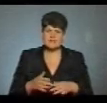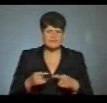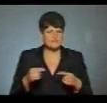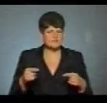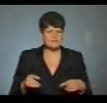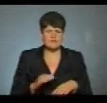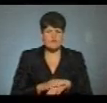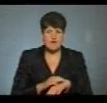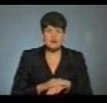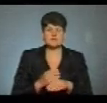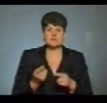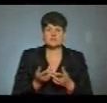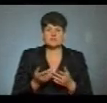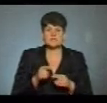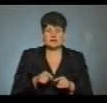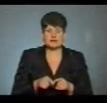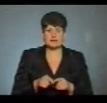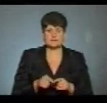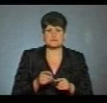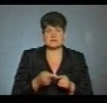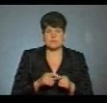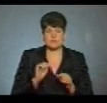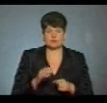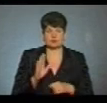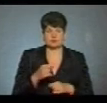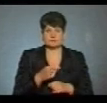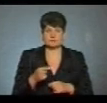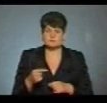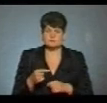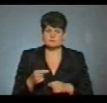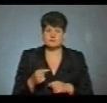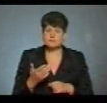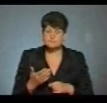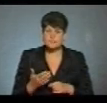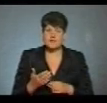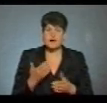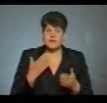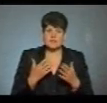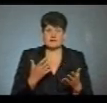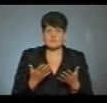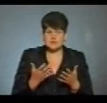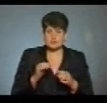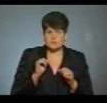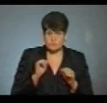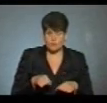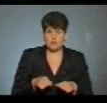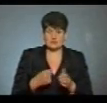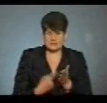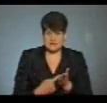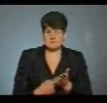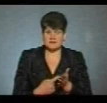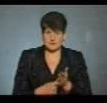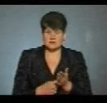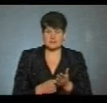інших факторів, через які реакція може бути негативна, але вірус є. Через те. Встановити його можна, і це підтверджує